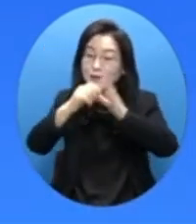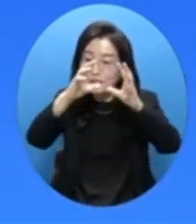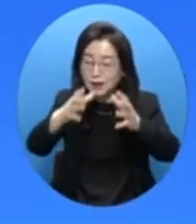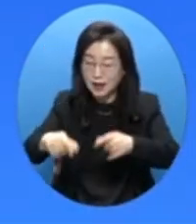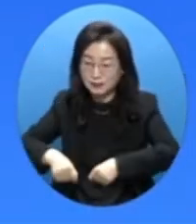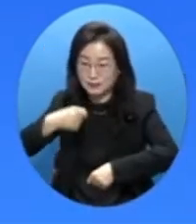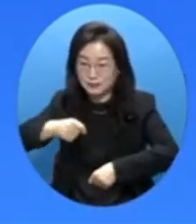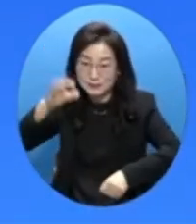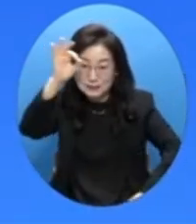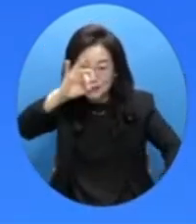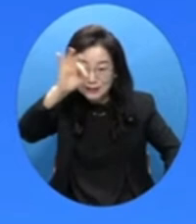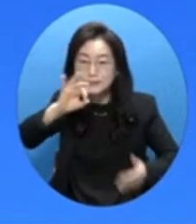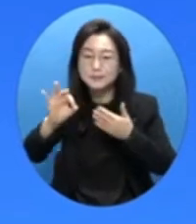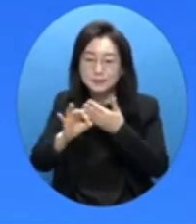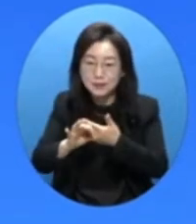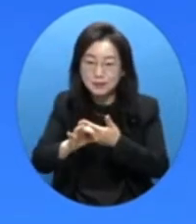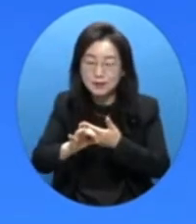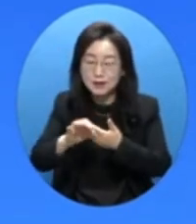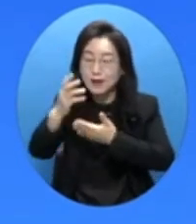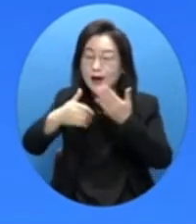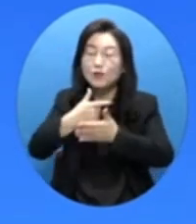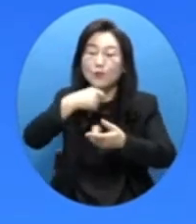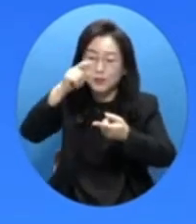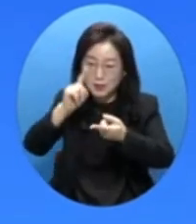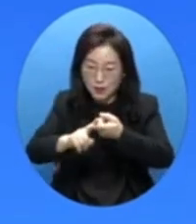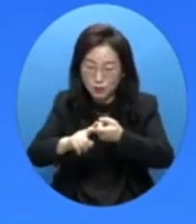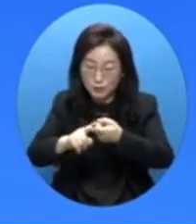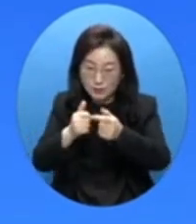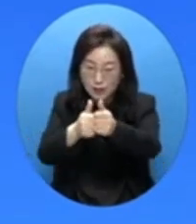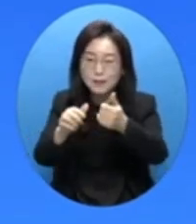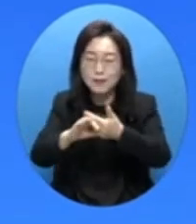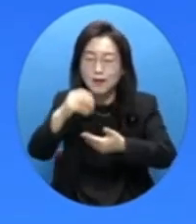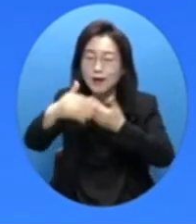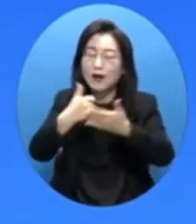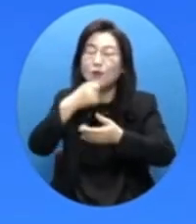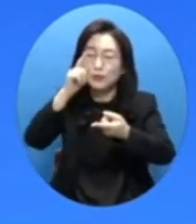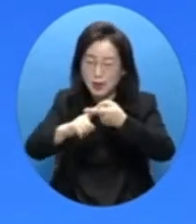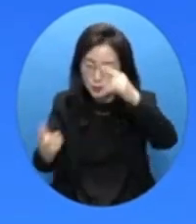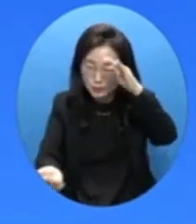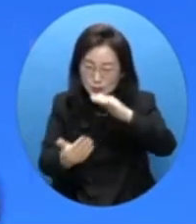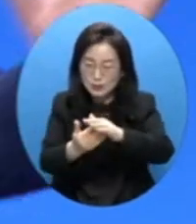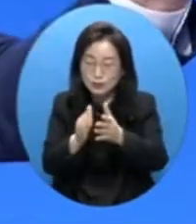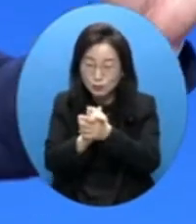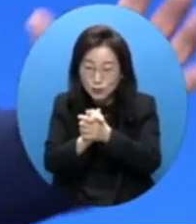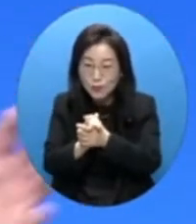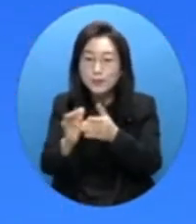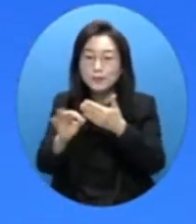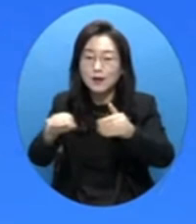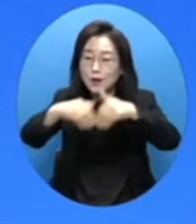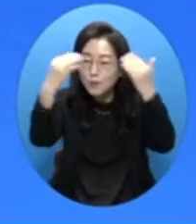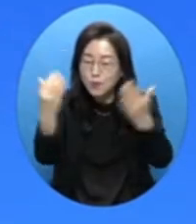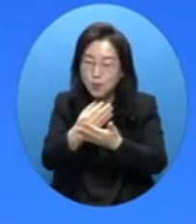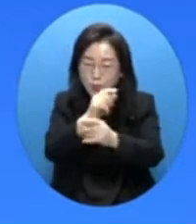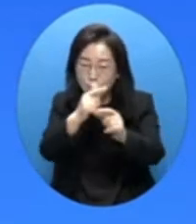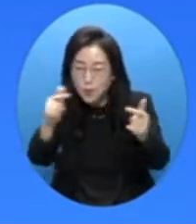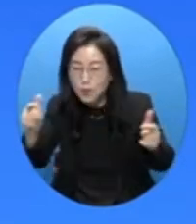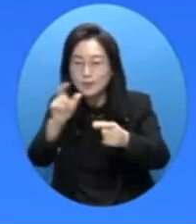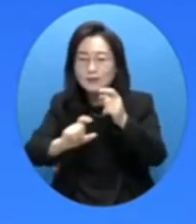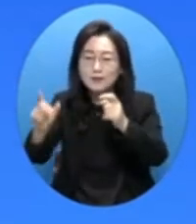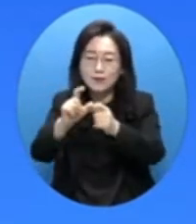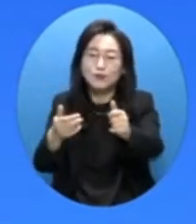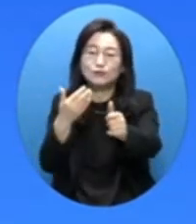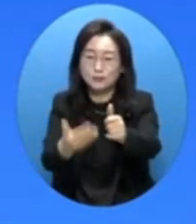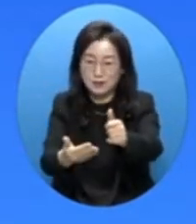하나님의 의를 구하면 먼저 하나님의 뜻을 구하면 먼저 하나님의 이루어질 것을 간구하면 모든 설레게 더하여